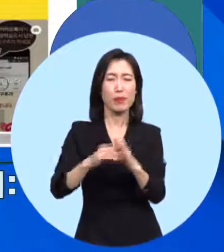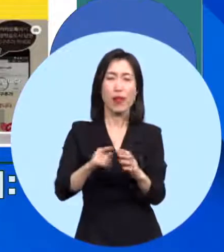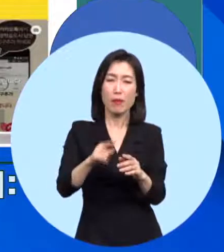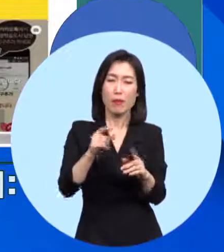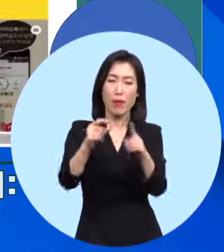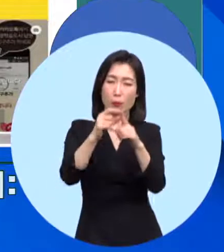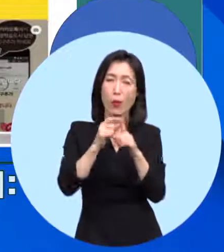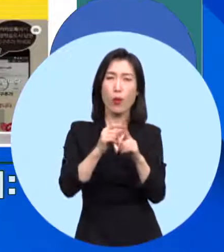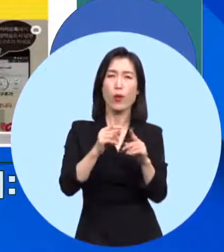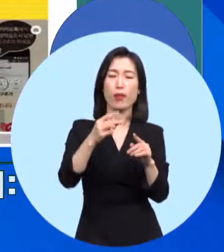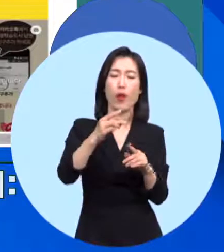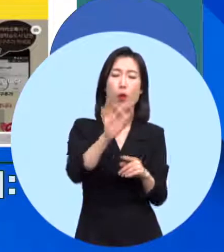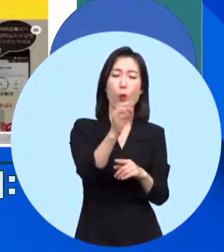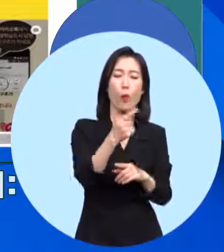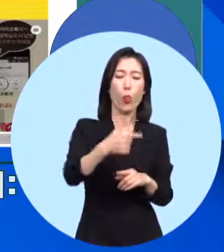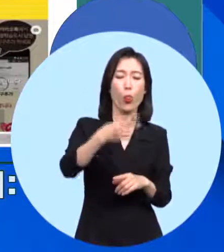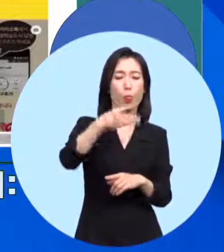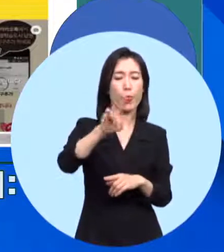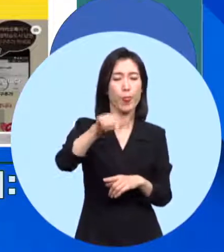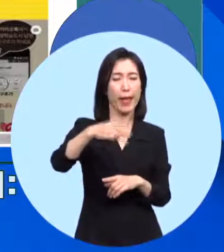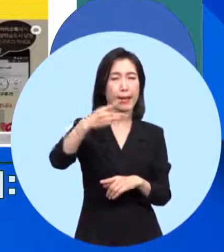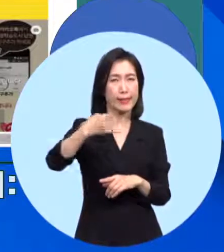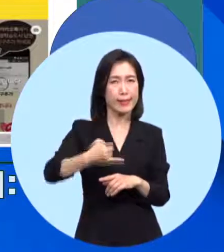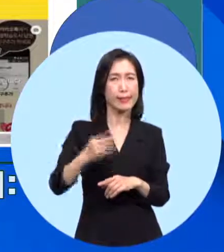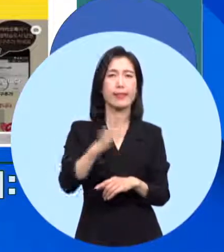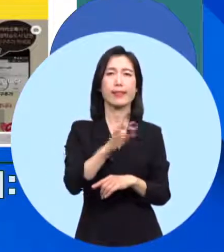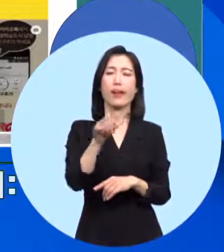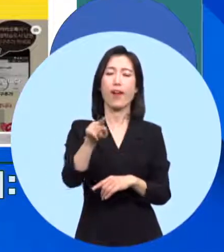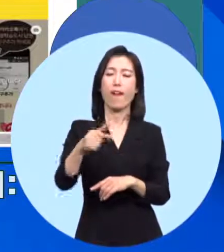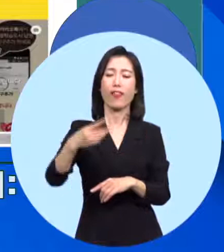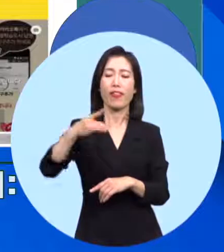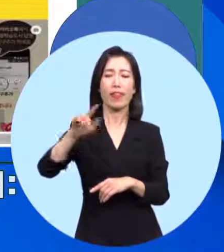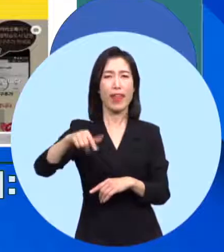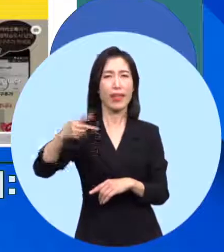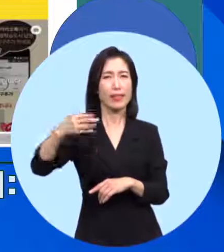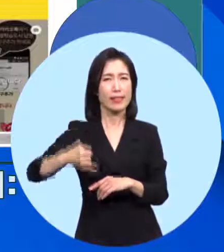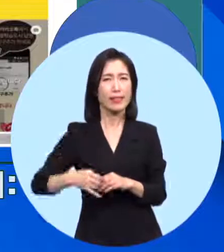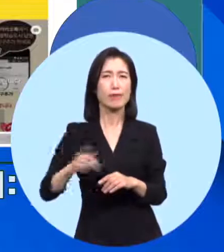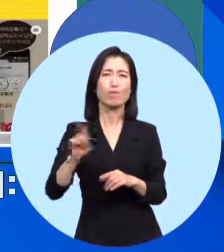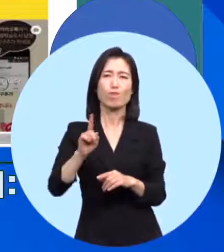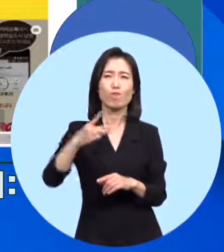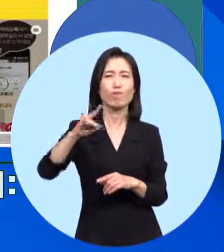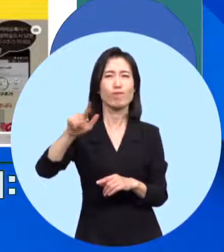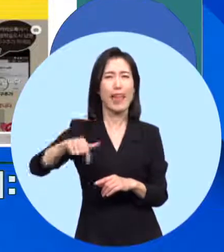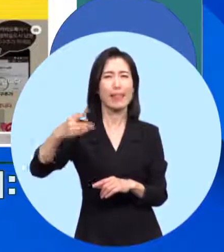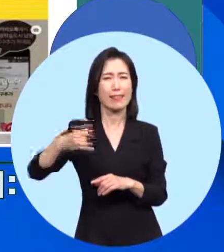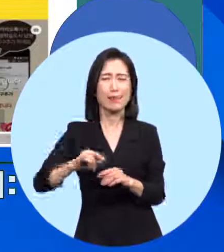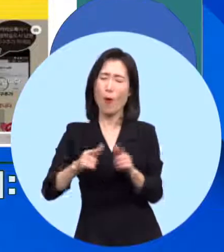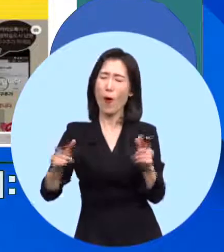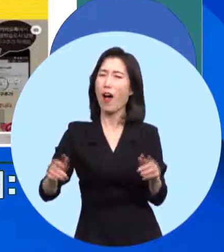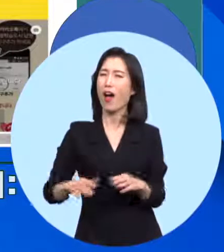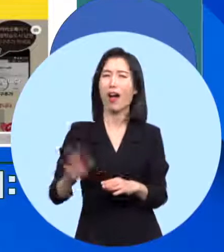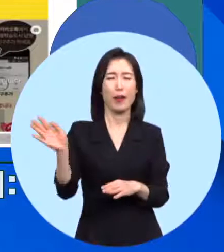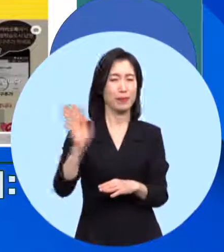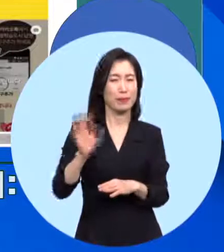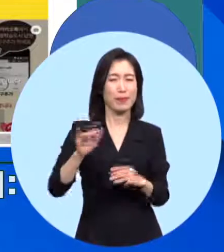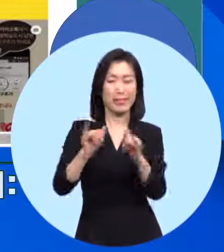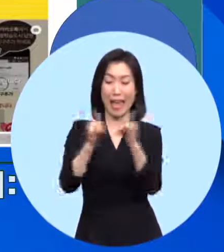컨택트, 언택트, 온택트. 내가 보기엔 사람은 사회적